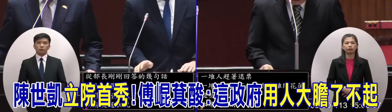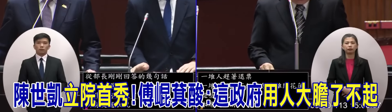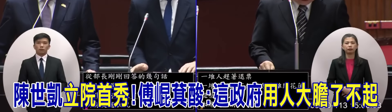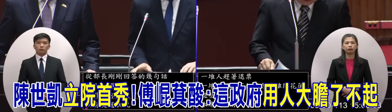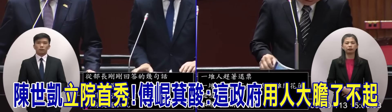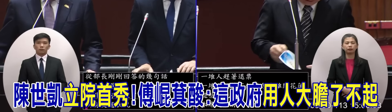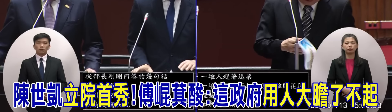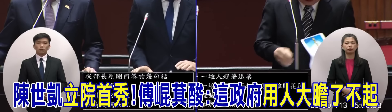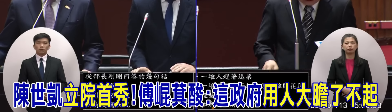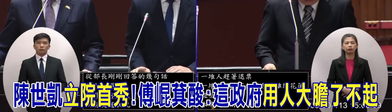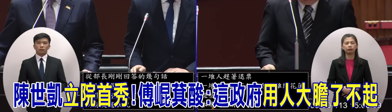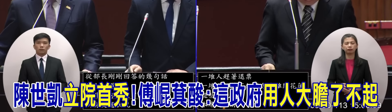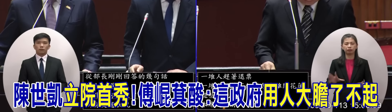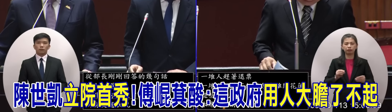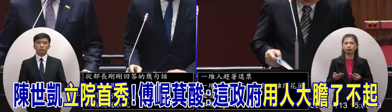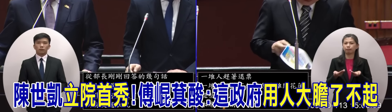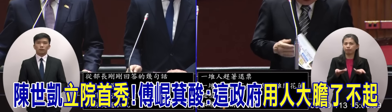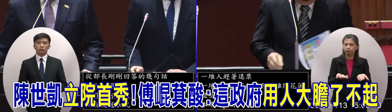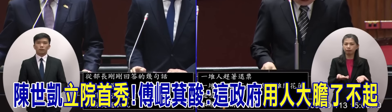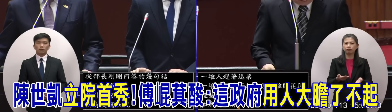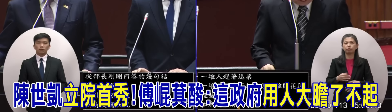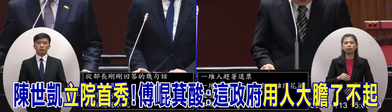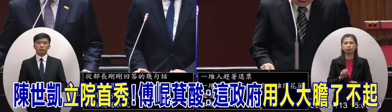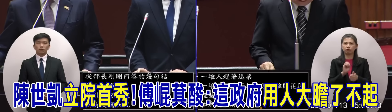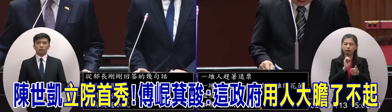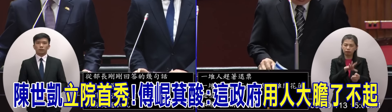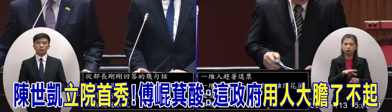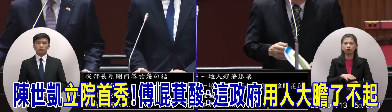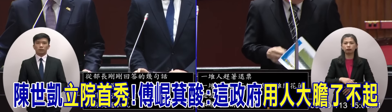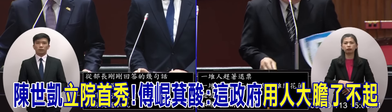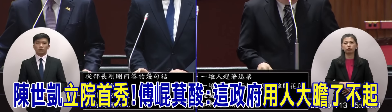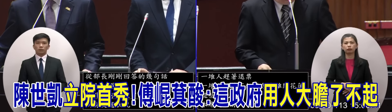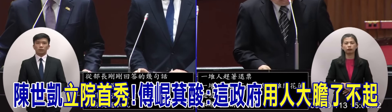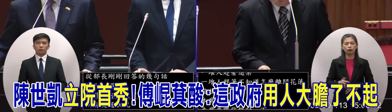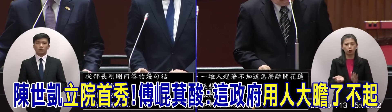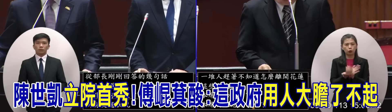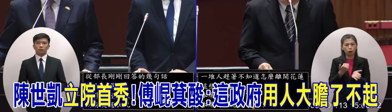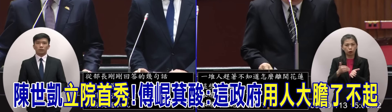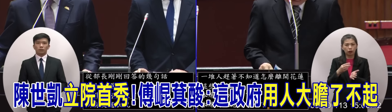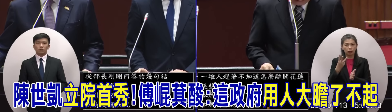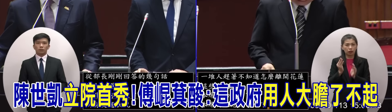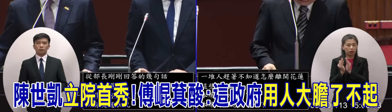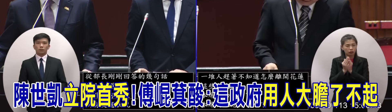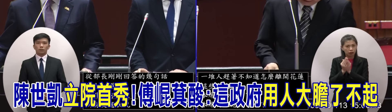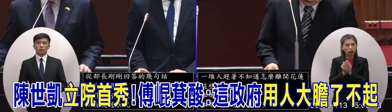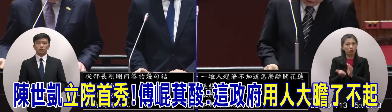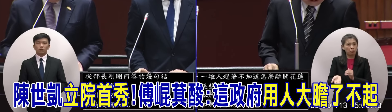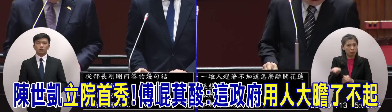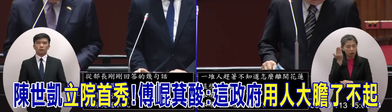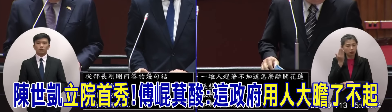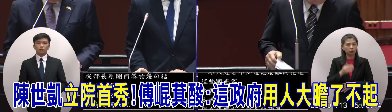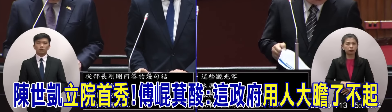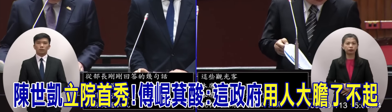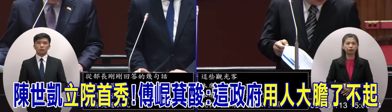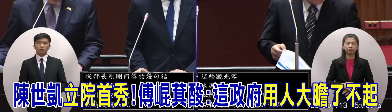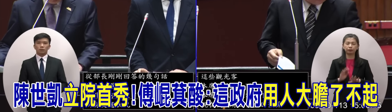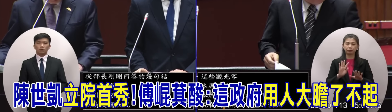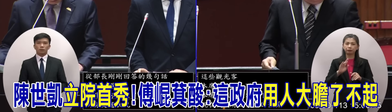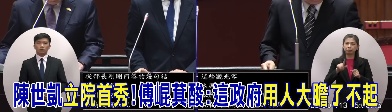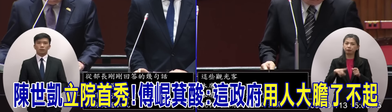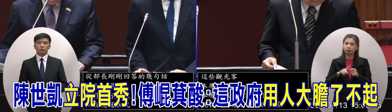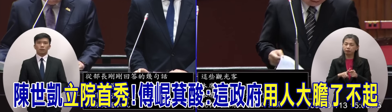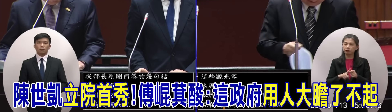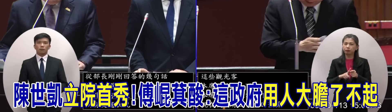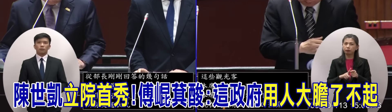本席再跟您探讨一下哈，现在我们有3兆多的预算，今年呢、比去年